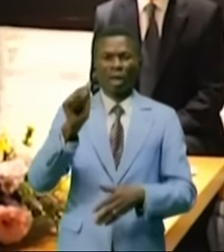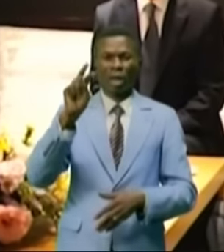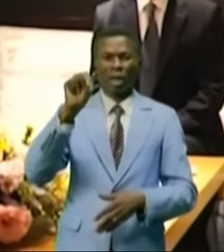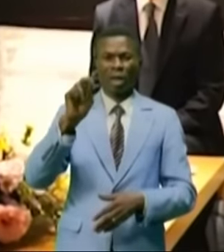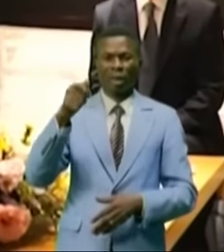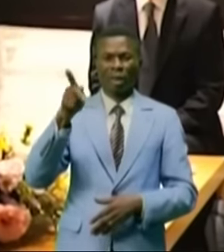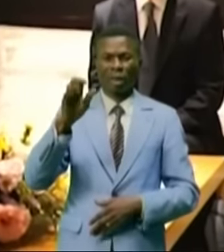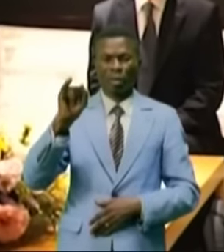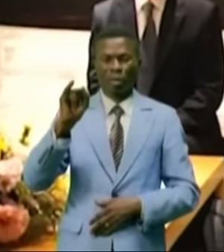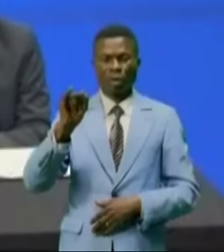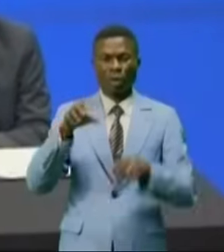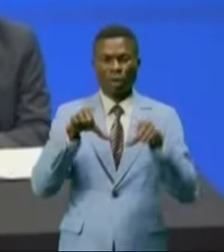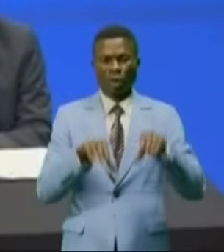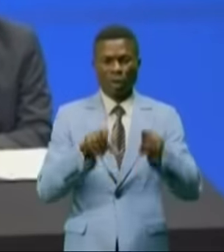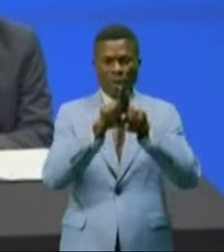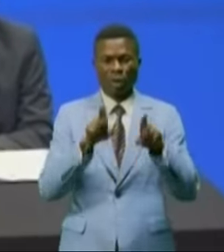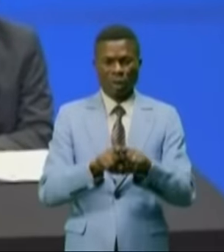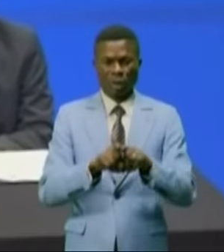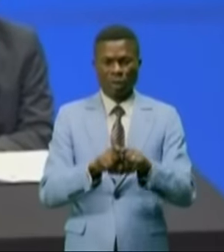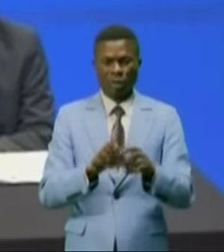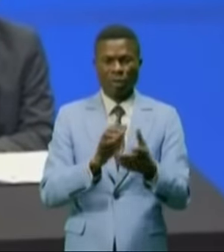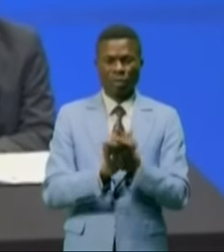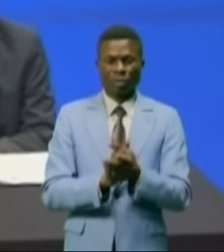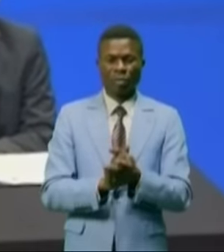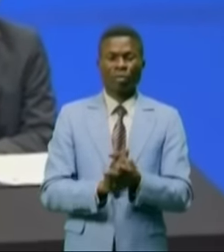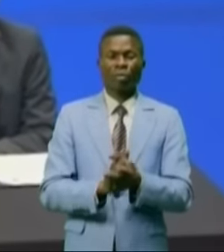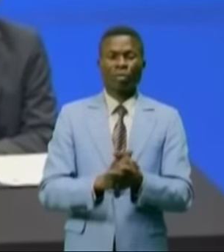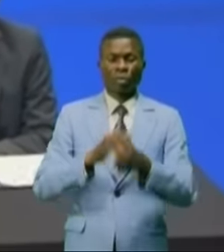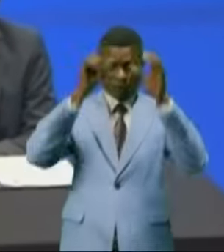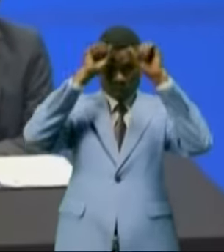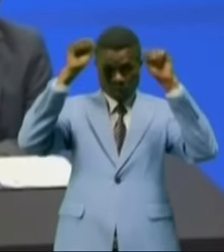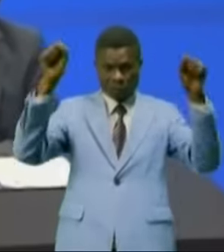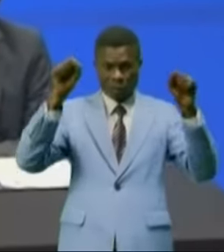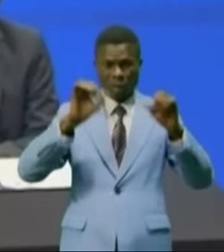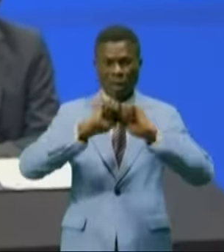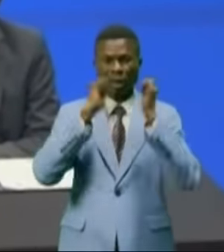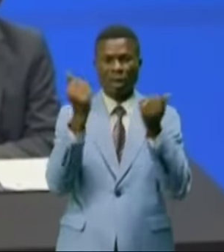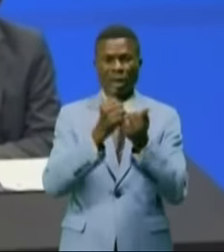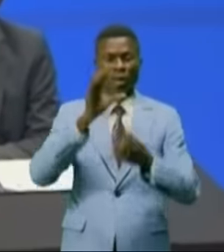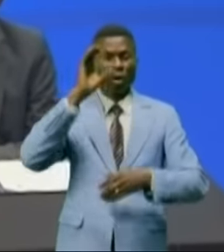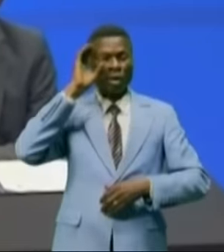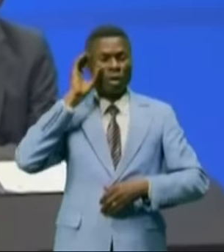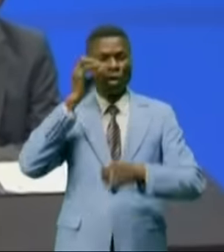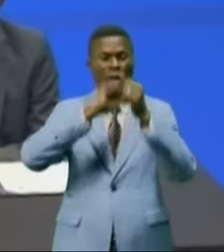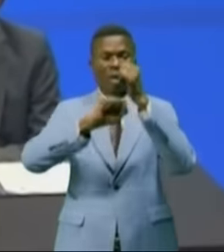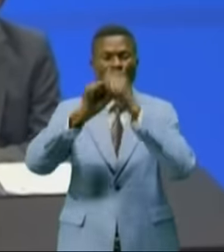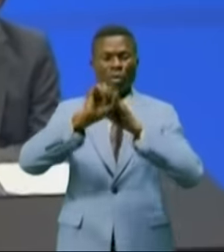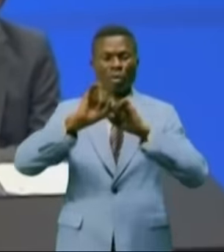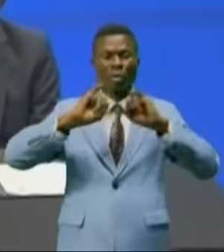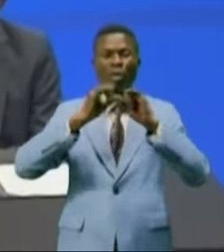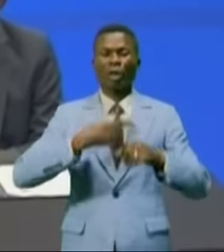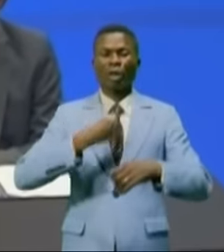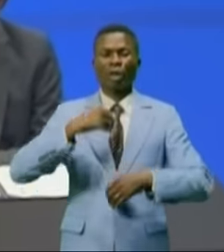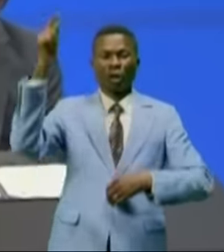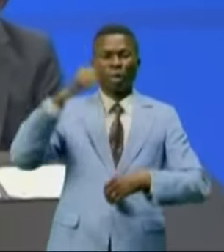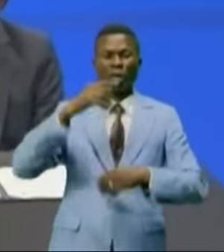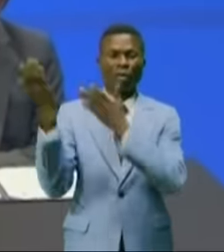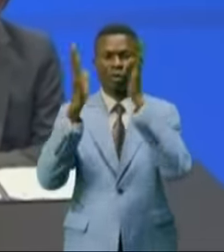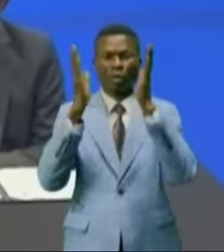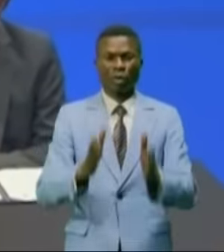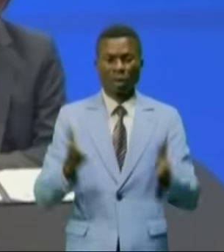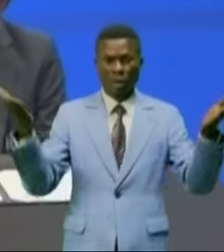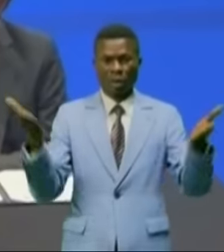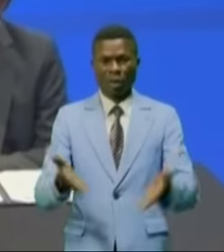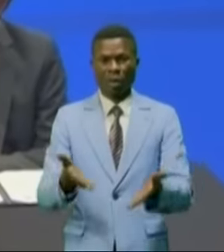la partie congolaise, et de M. Yong Yeol-Yu, président de l'Agence coréenne de promotion des investissements commerciaux, en